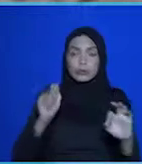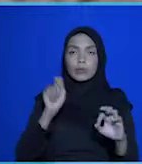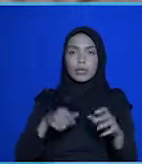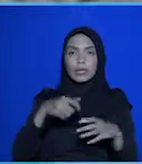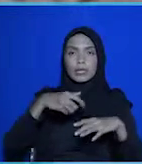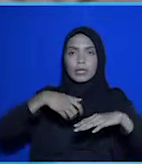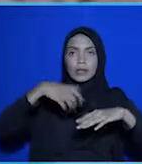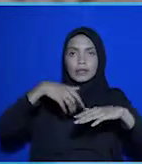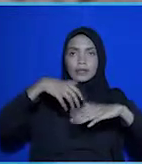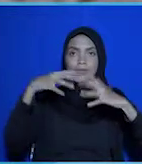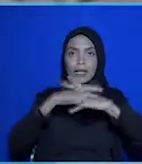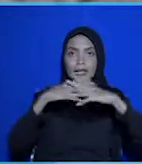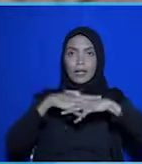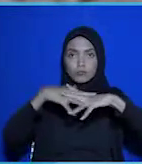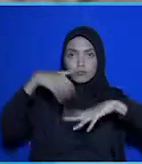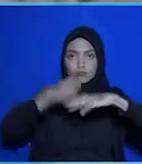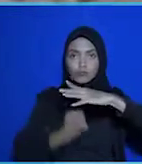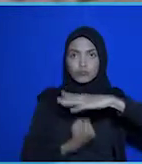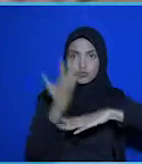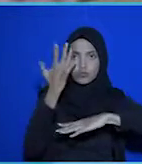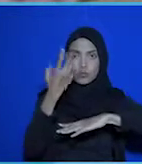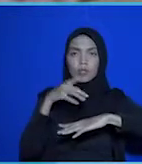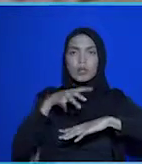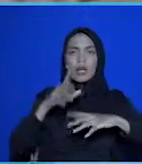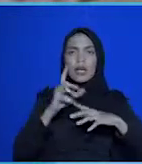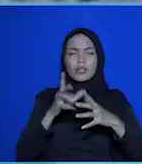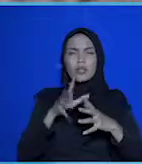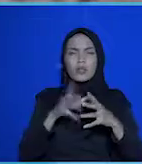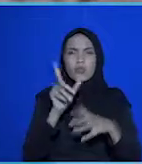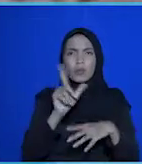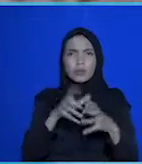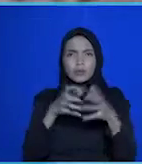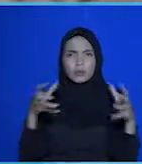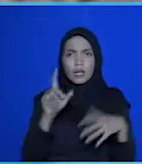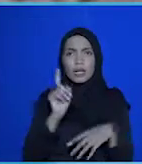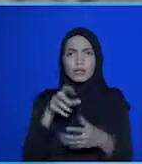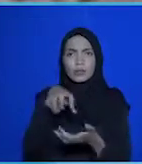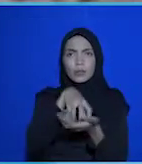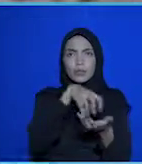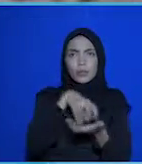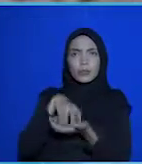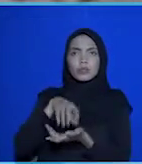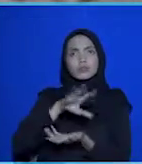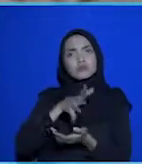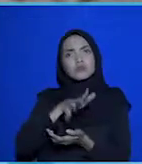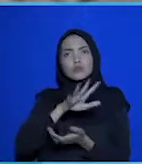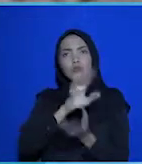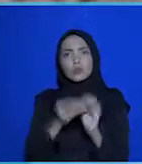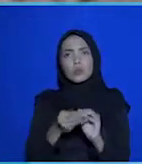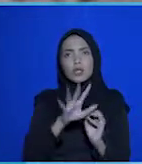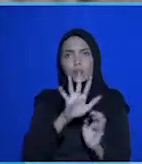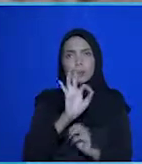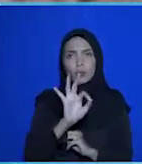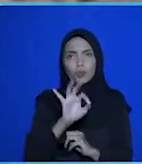besar, itu sejumlah kurang lebih 50 titik. Kalau ada yang ingin tahu besarannya, itu kurang lebih